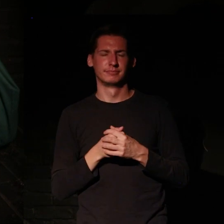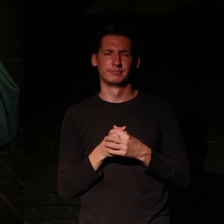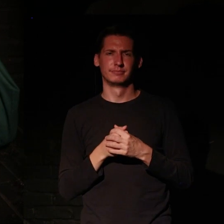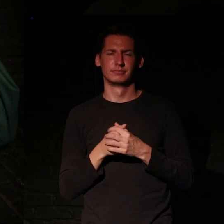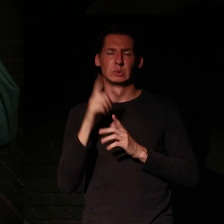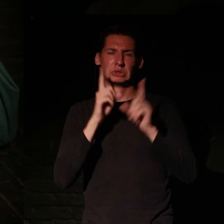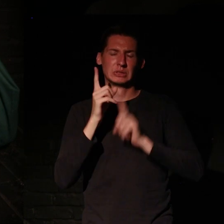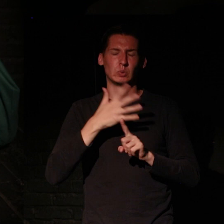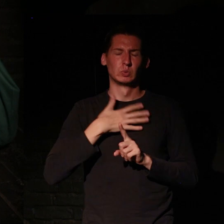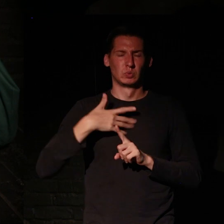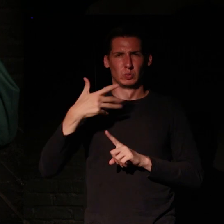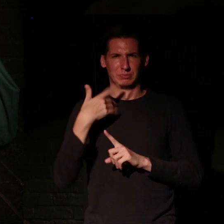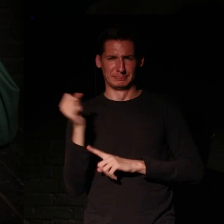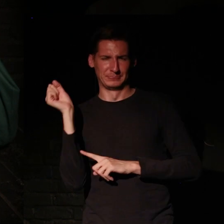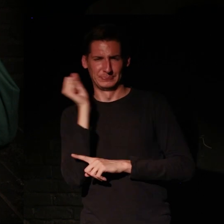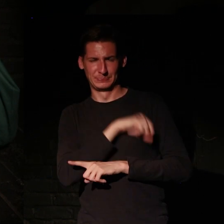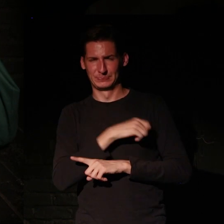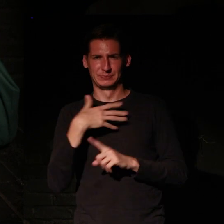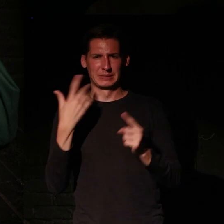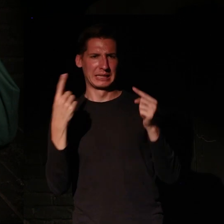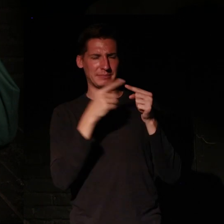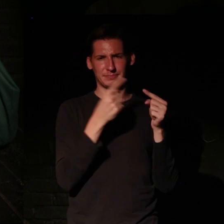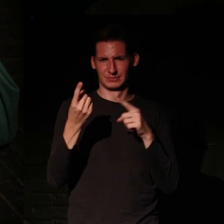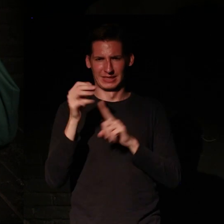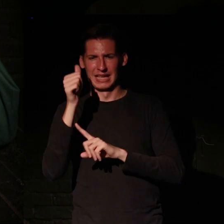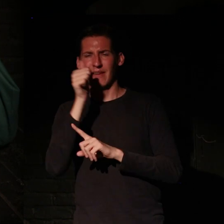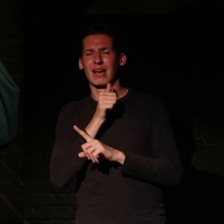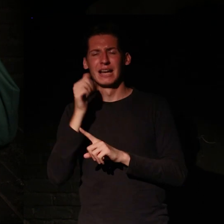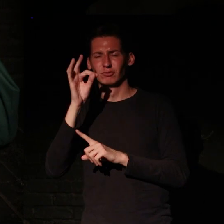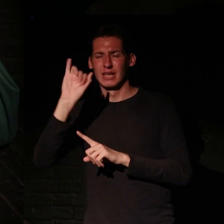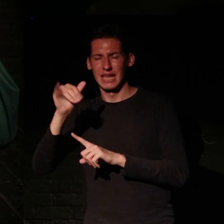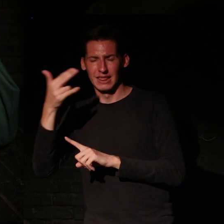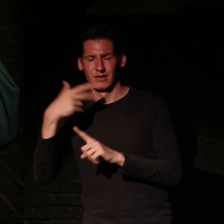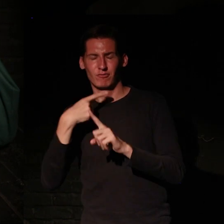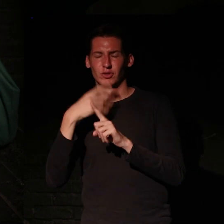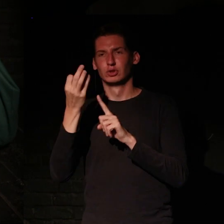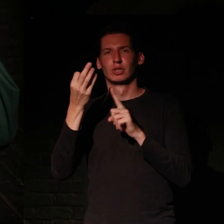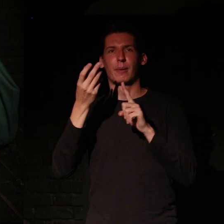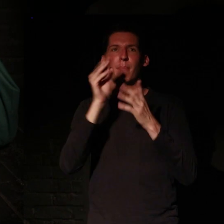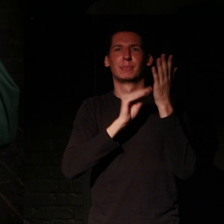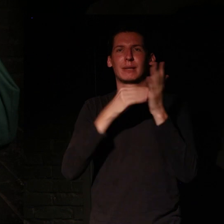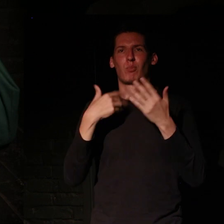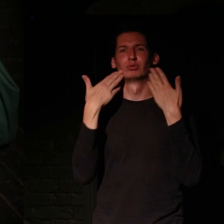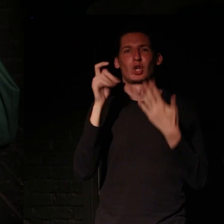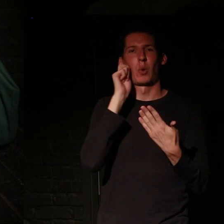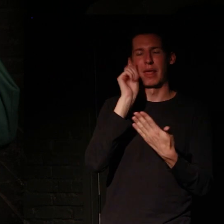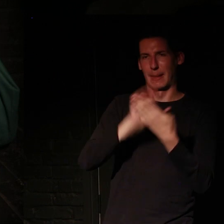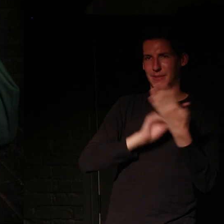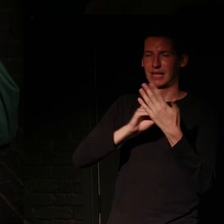niektórzy mówią absurdu, tak? Uważa się, że w ogóle, że Ewangelia Jana wyszła spod ręki kobiety. Dopiero potem